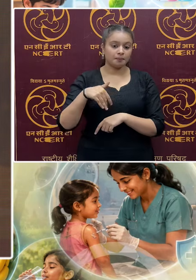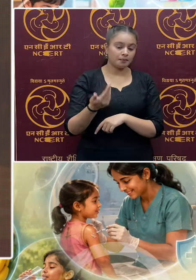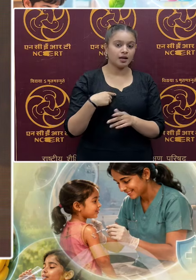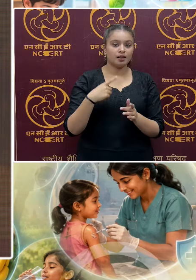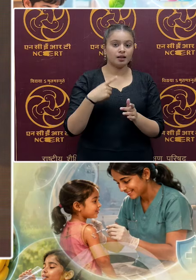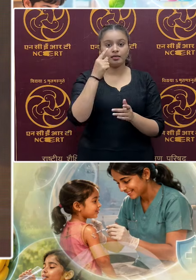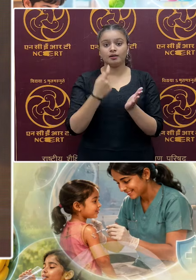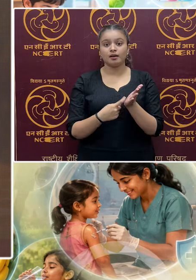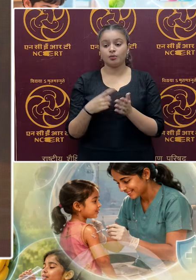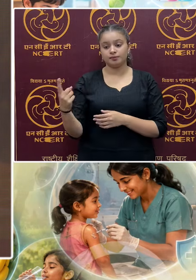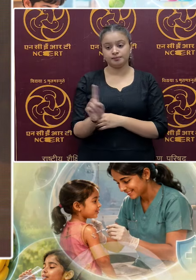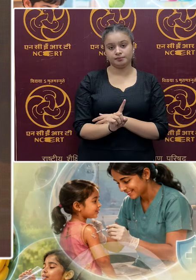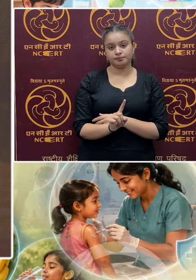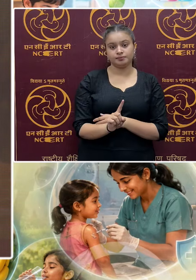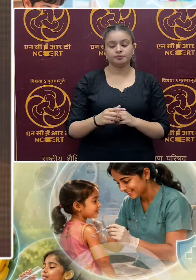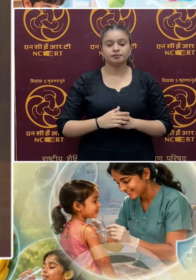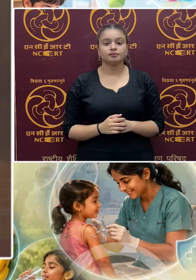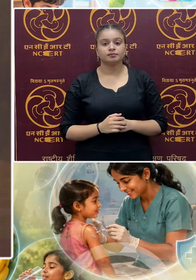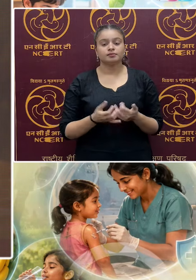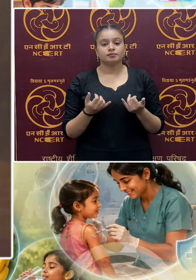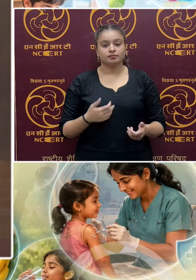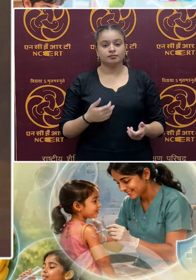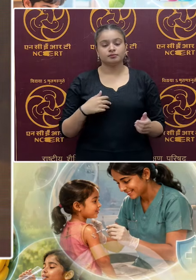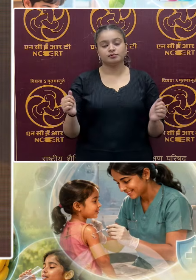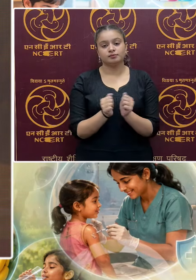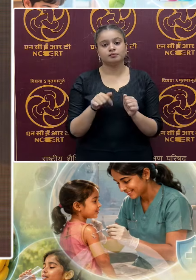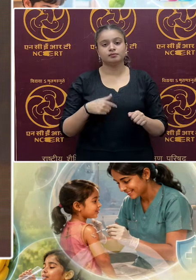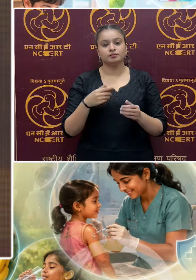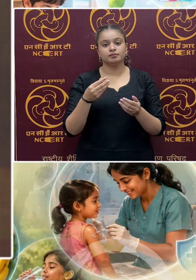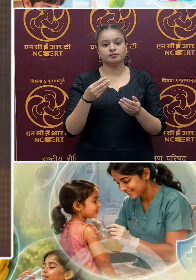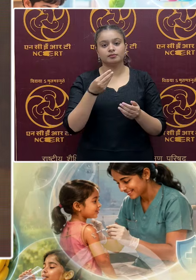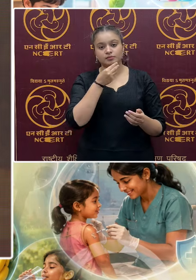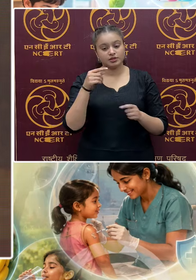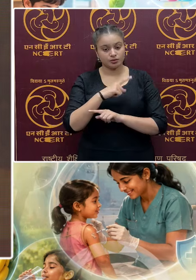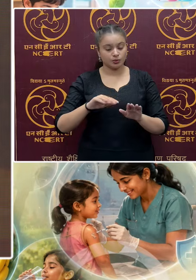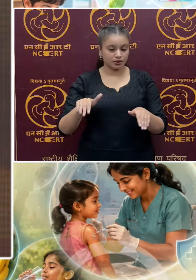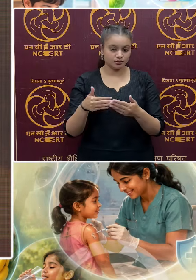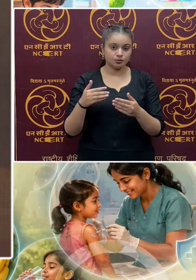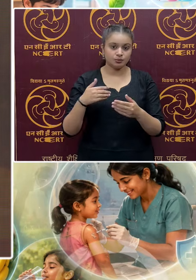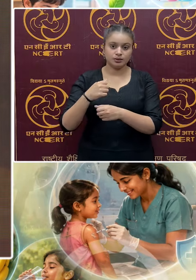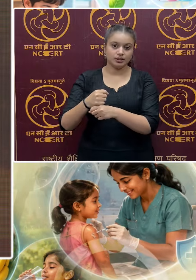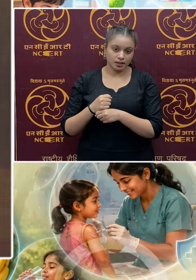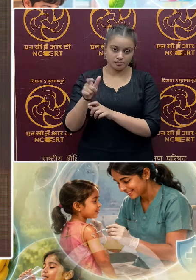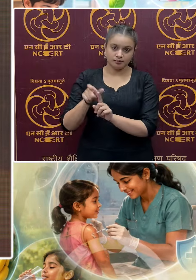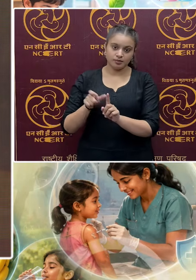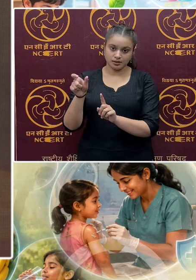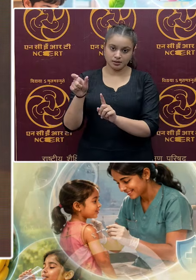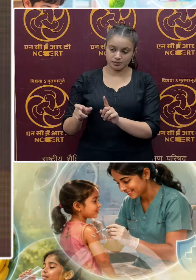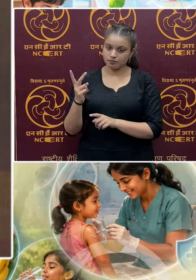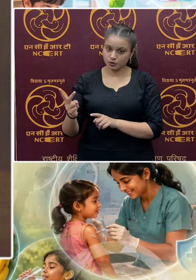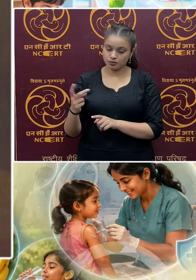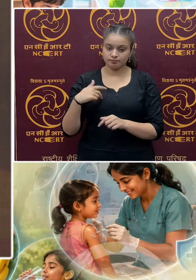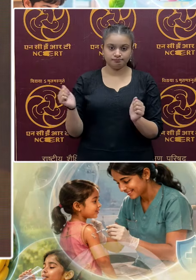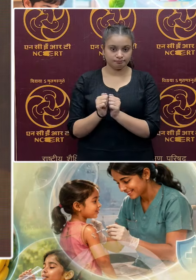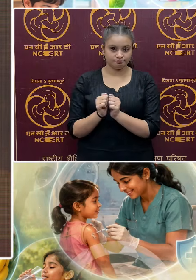राहुल भी इन्हें ज्वाइन करेंगे। So with this, let me please introduce you to our guests for today. We have with